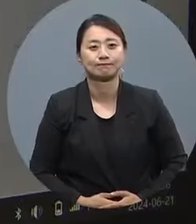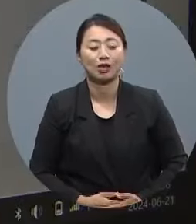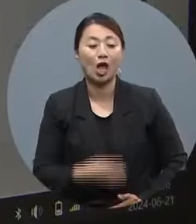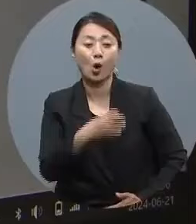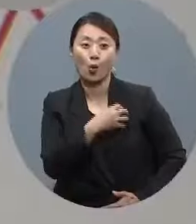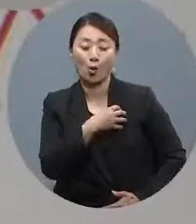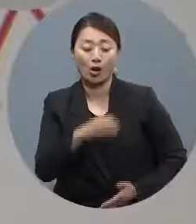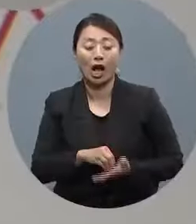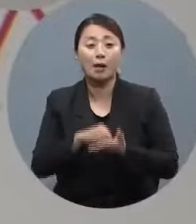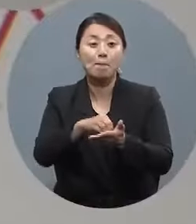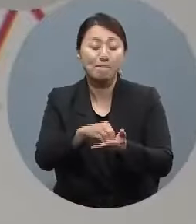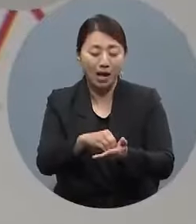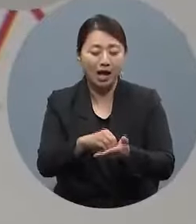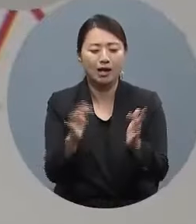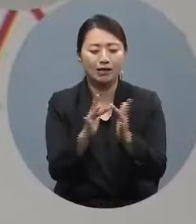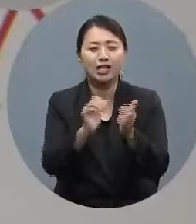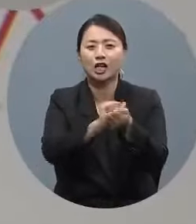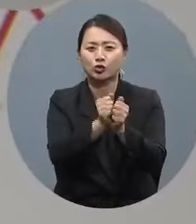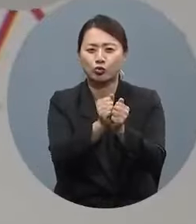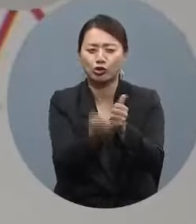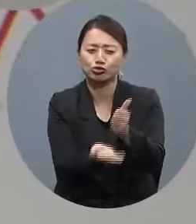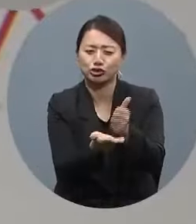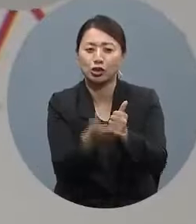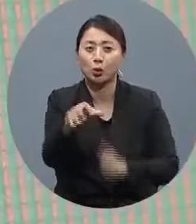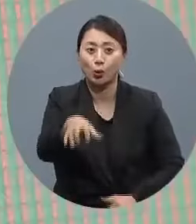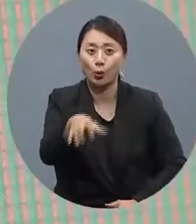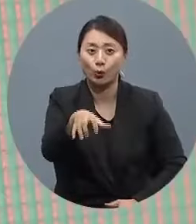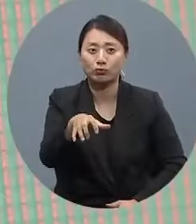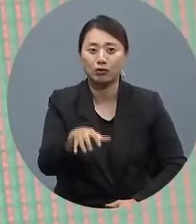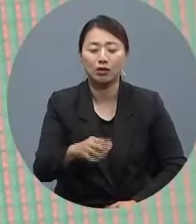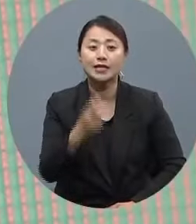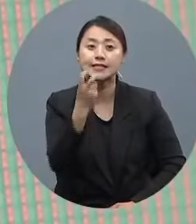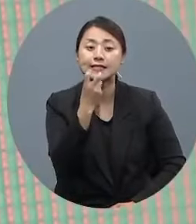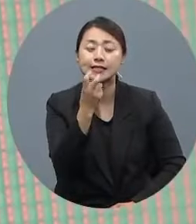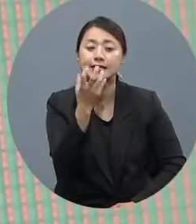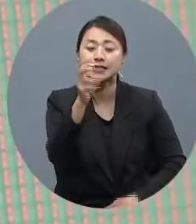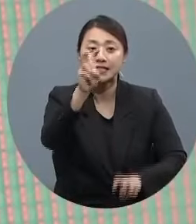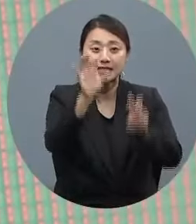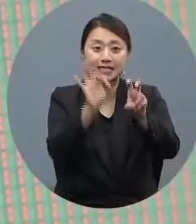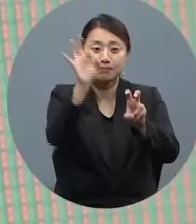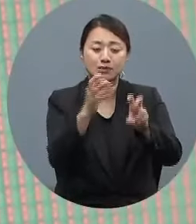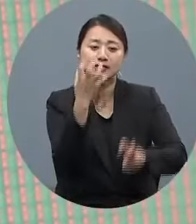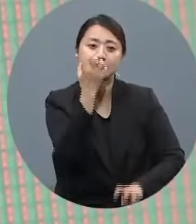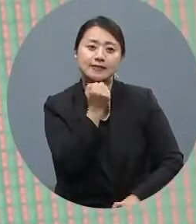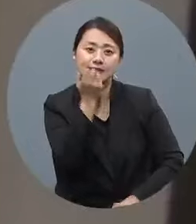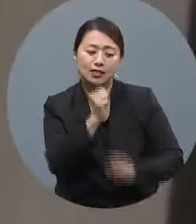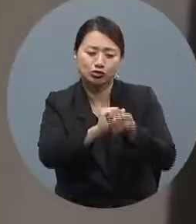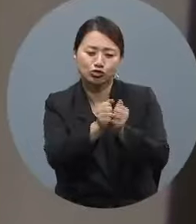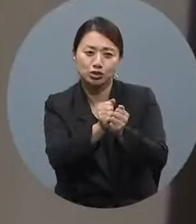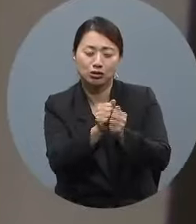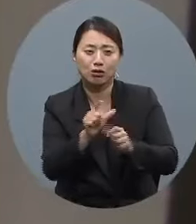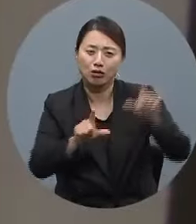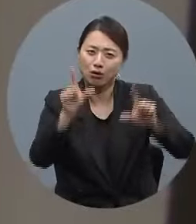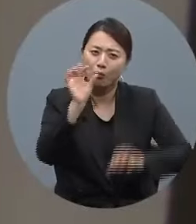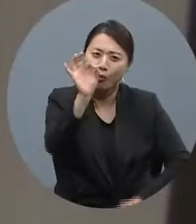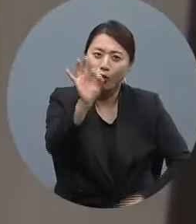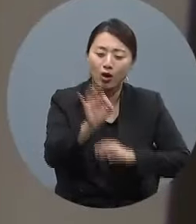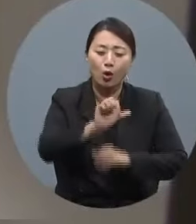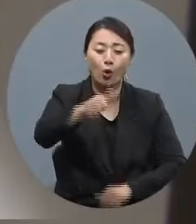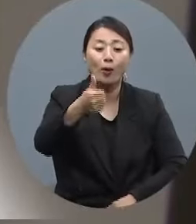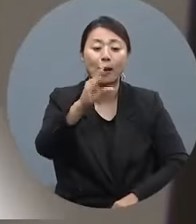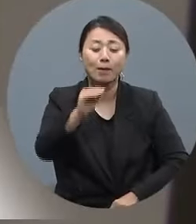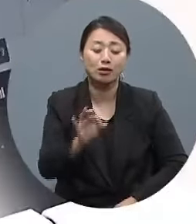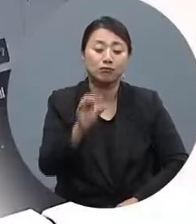회원제로 운영되는 한 사설 투자 사이트. 단기간에 20% 넘게 오른 주식들이 보입니다. 500만